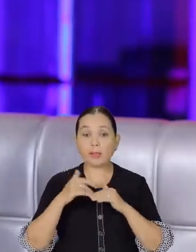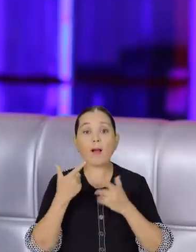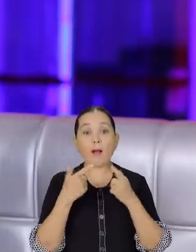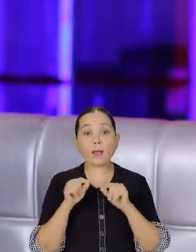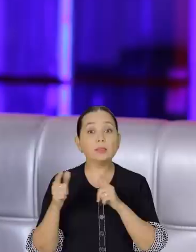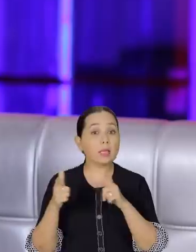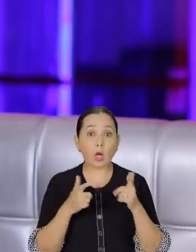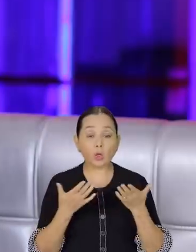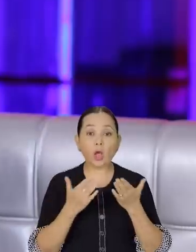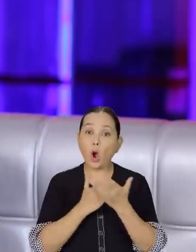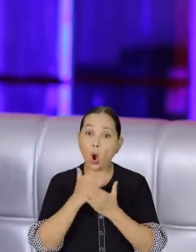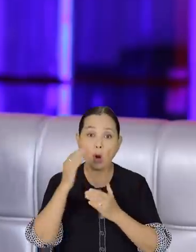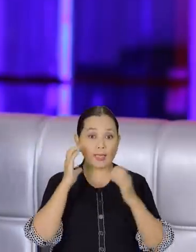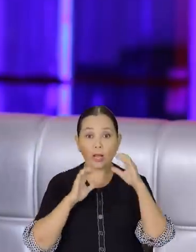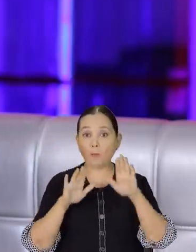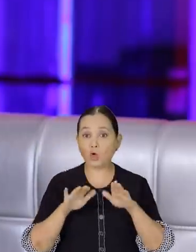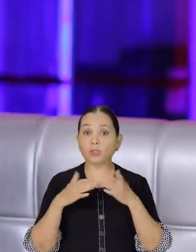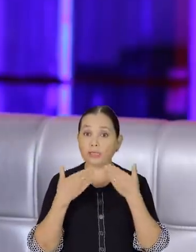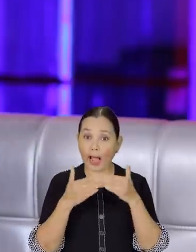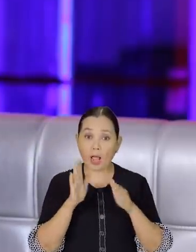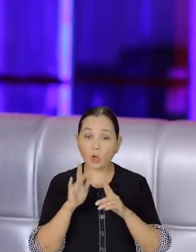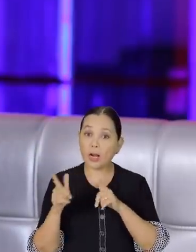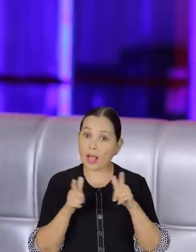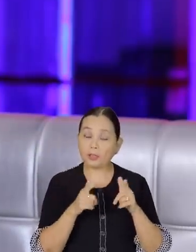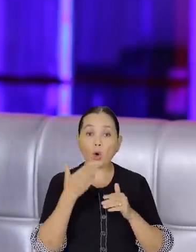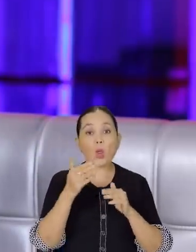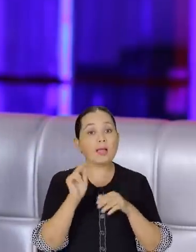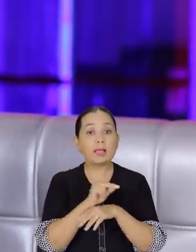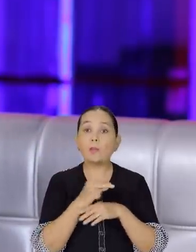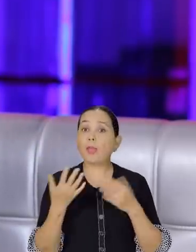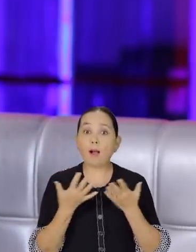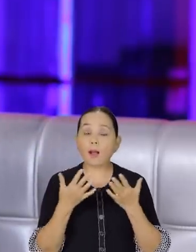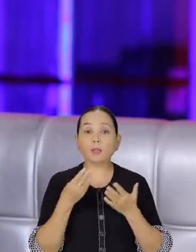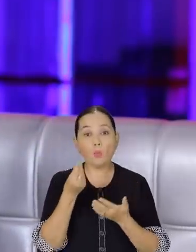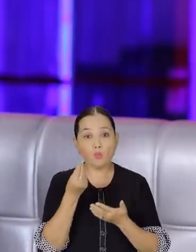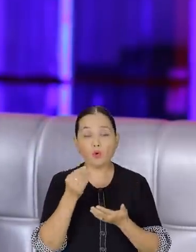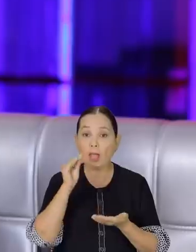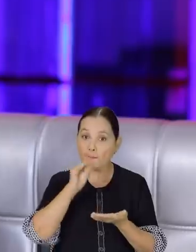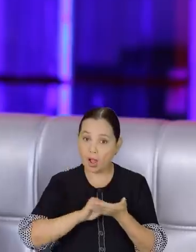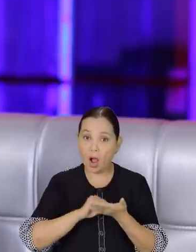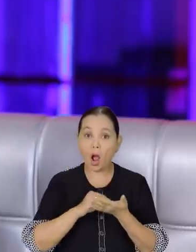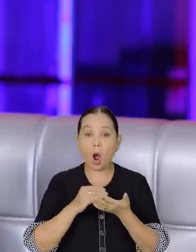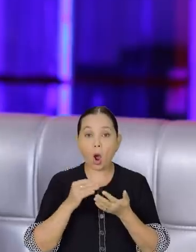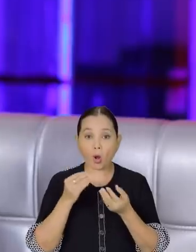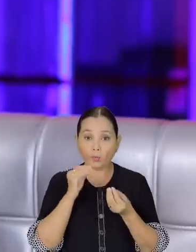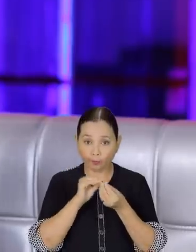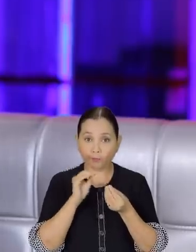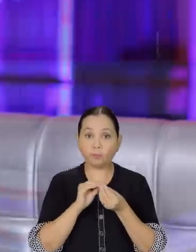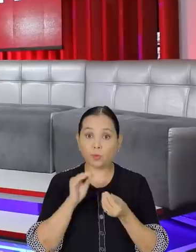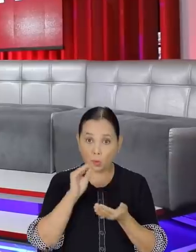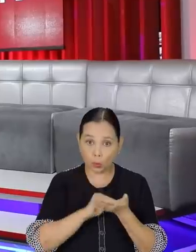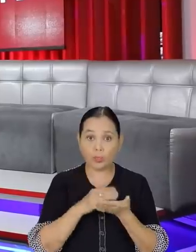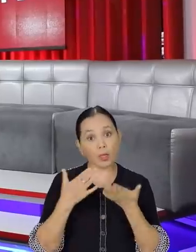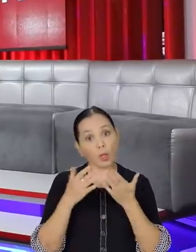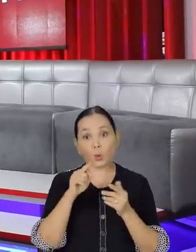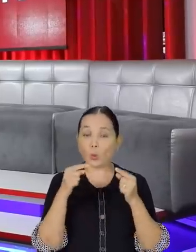qayer tayyorlaydi? Oliy ta'lim muassasalari tayyorlaydi. U yerda tarbiya qanday? Pulga baho olib yurishganmi shu paytgacha